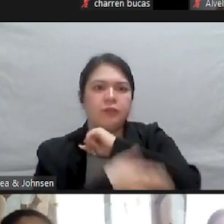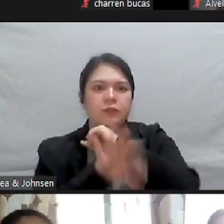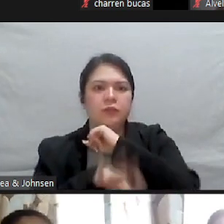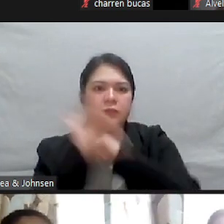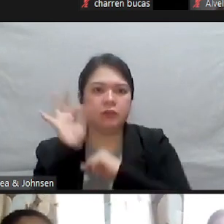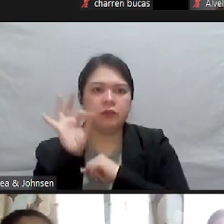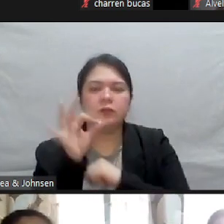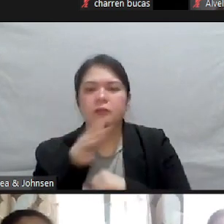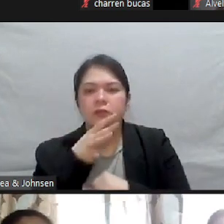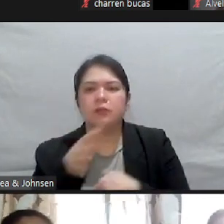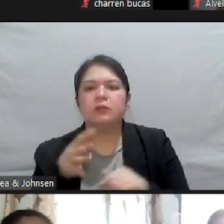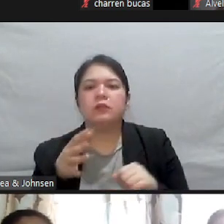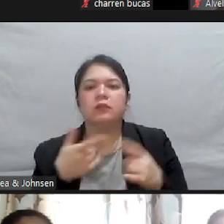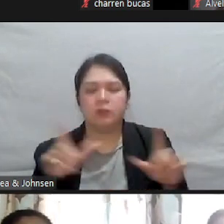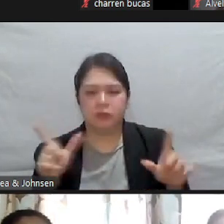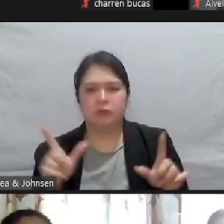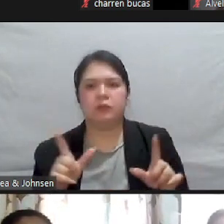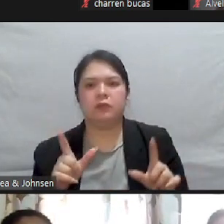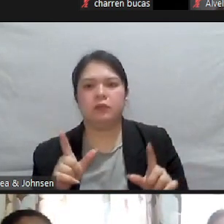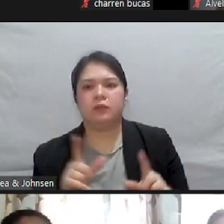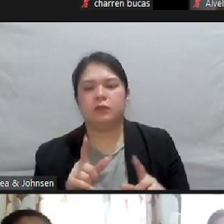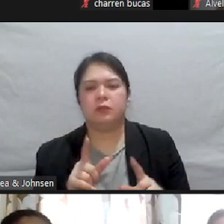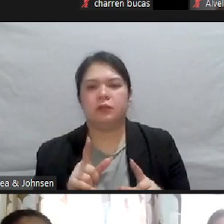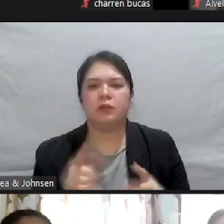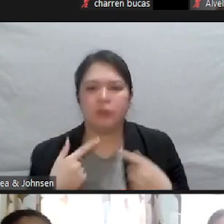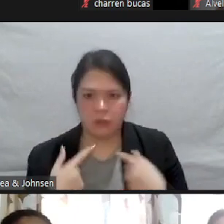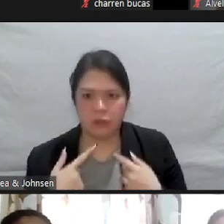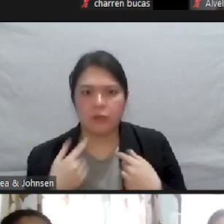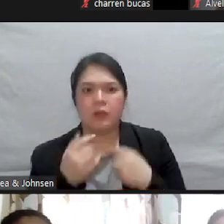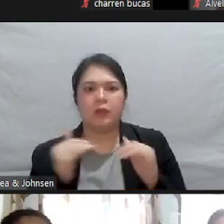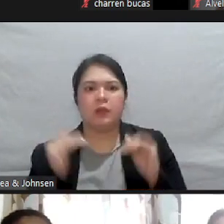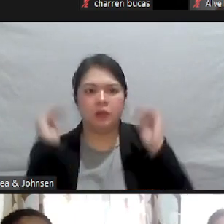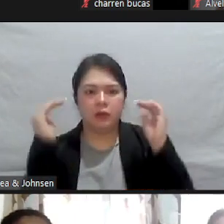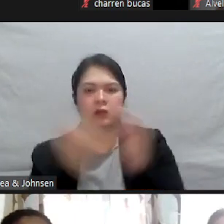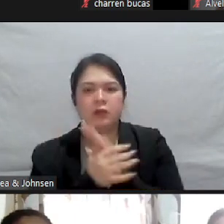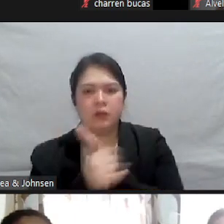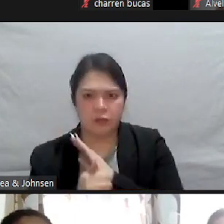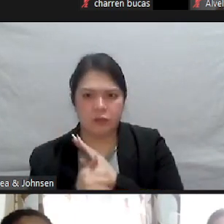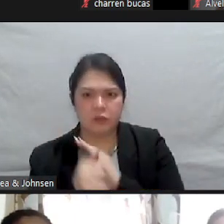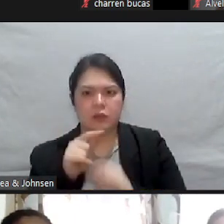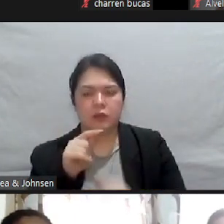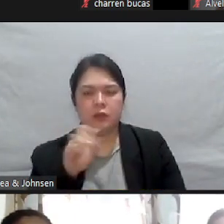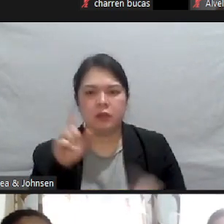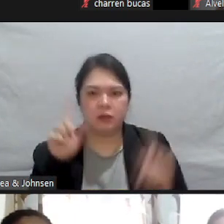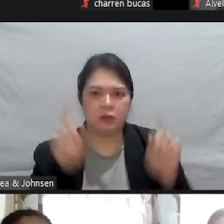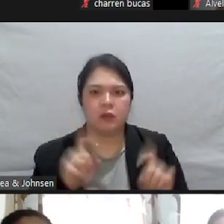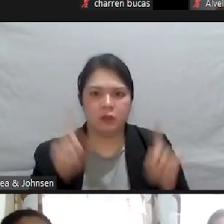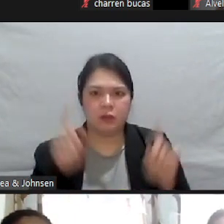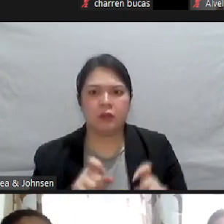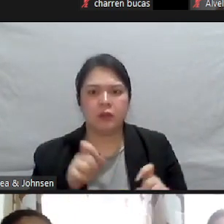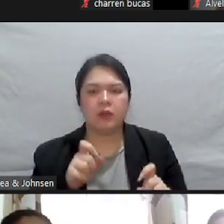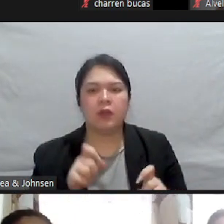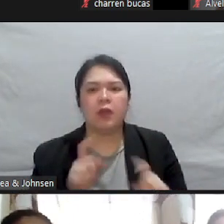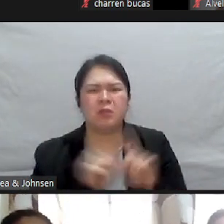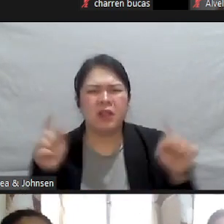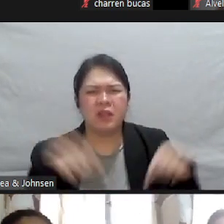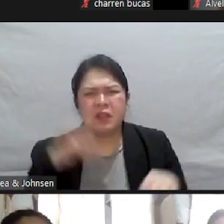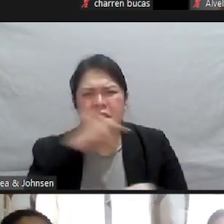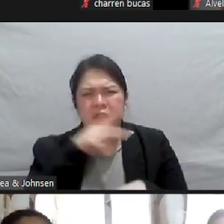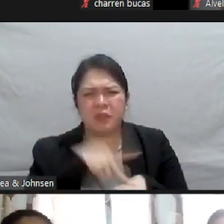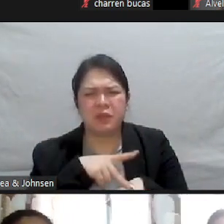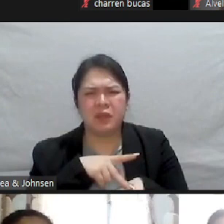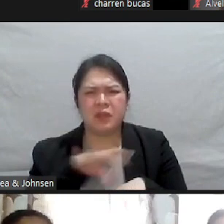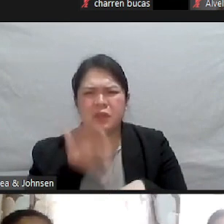tongue as the medium of testing, yun ang mga batang nag-excel sa test. Eh, ang Pilipinas, ang pinili English. Oo nga, yun